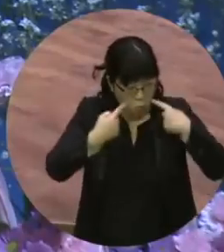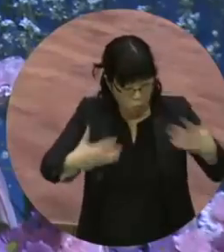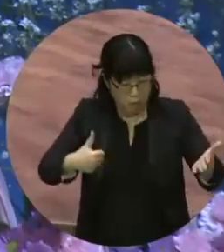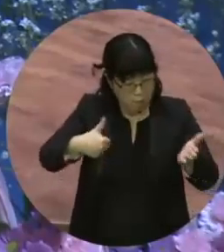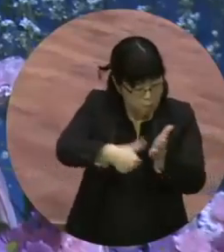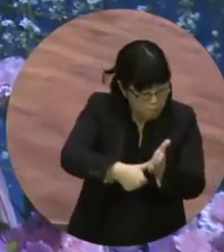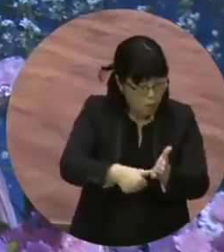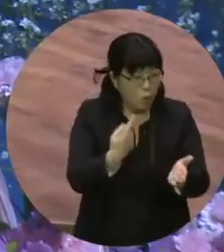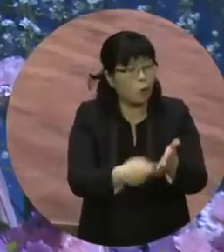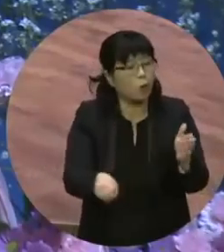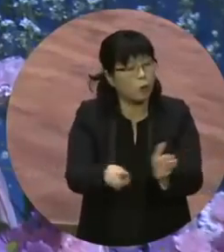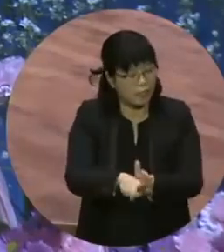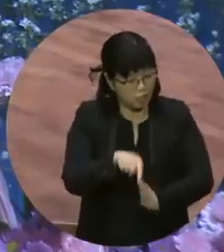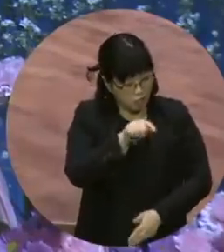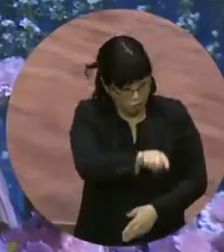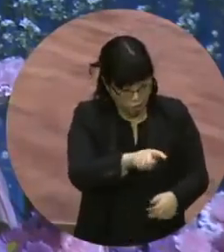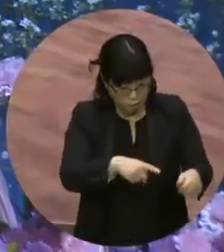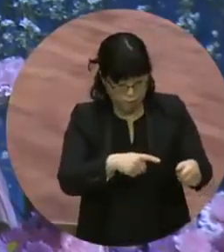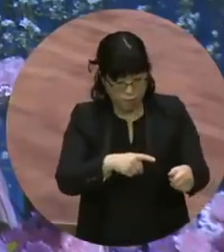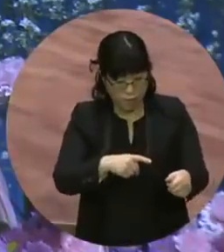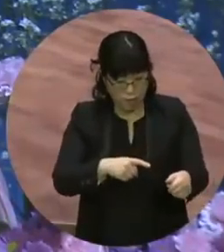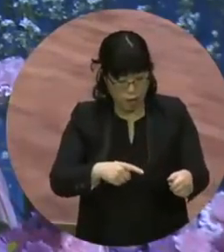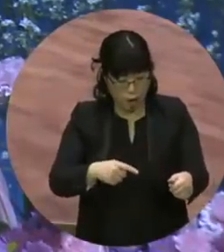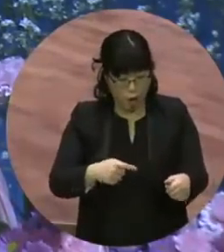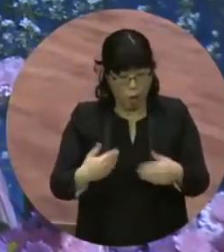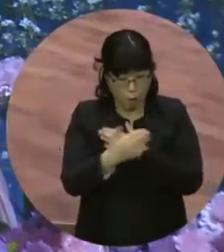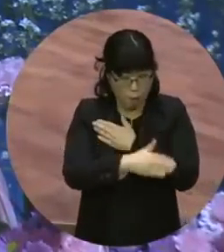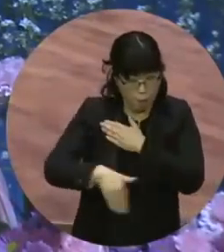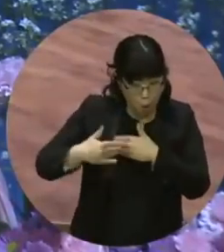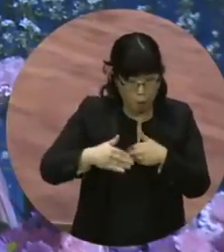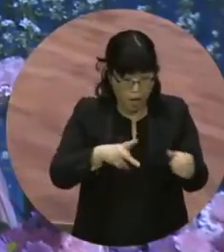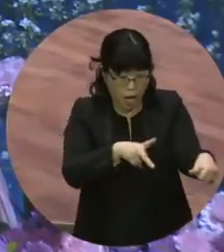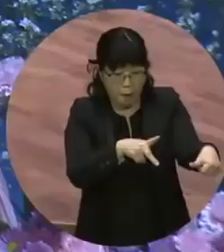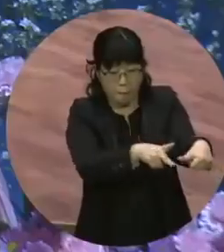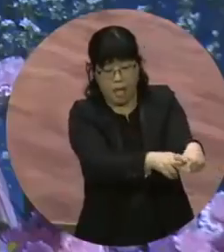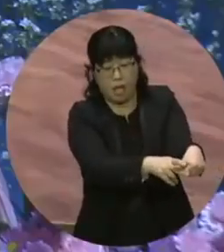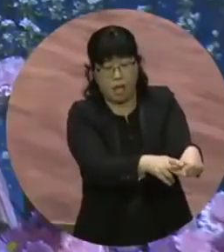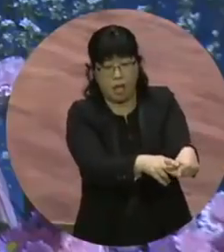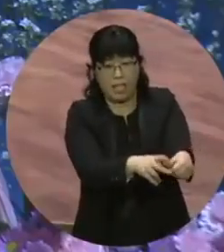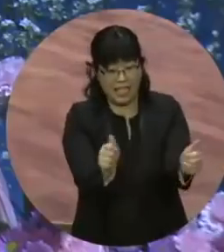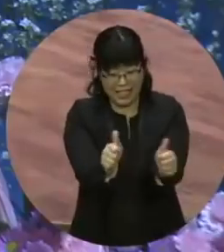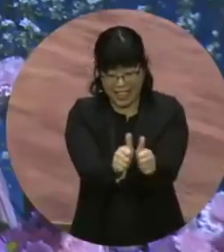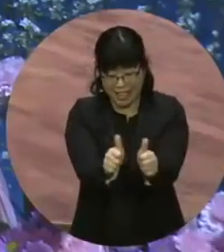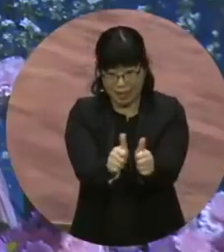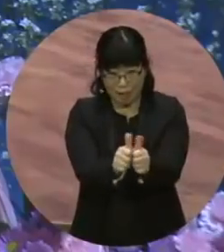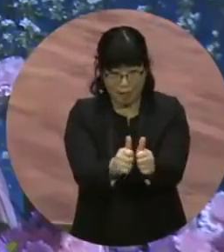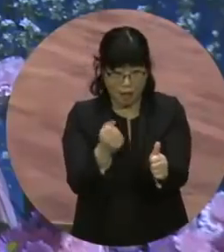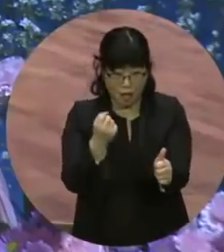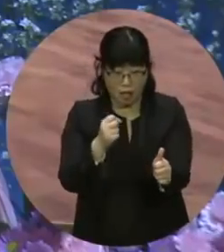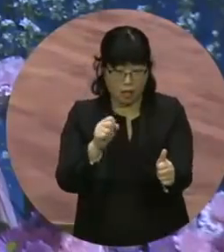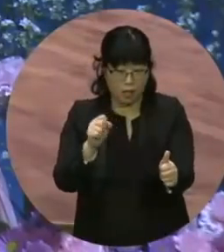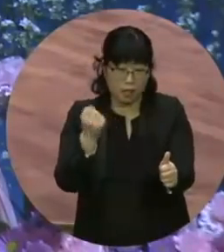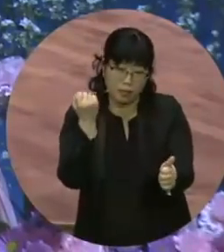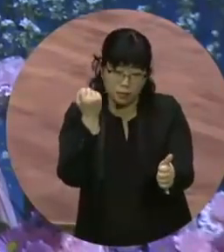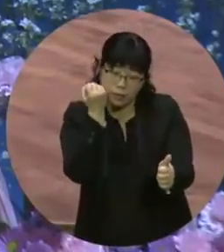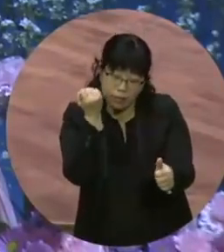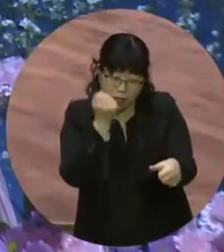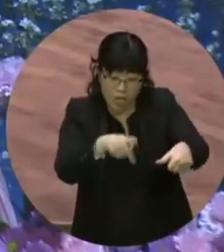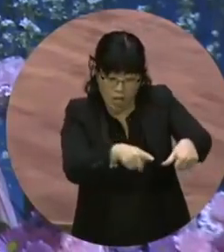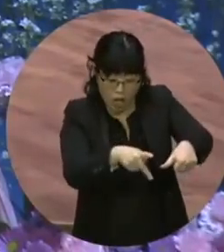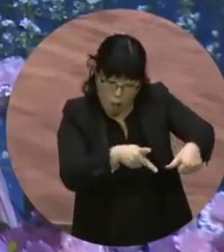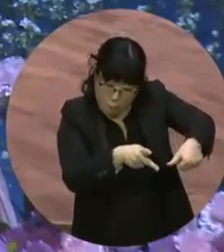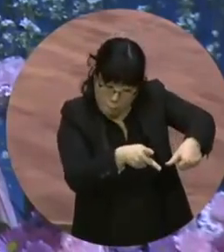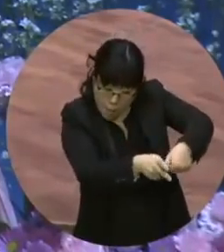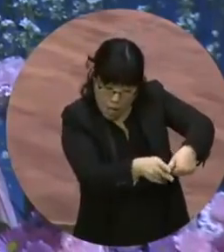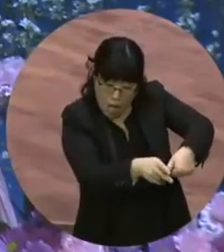너부터 모든 후손들 할례. 할례는 뭐냐? 남자 생식기 표피를 자르는 거예요.